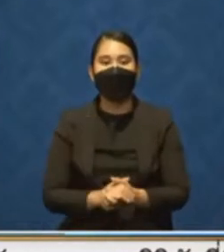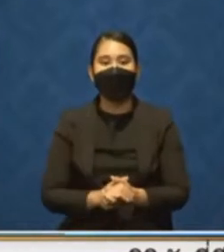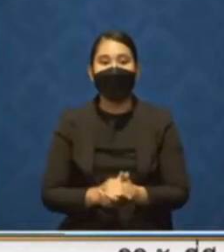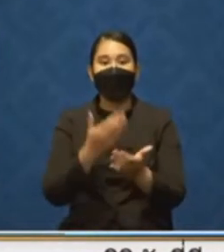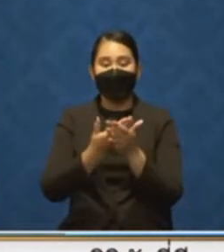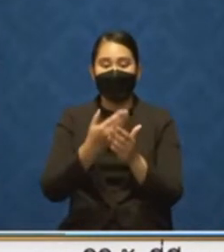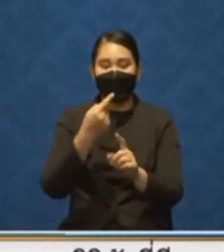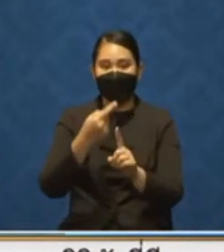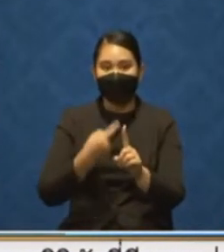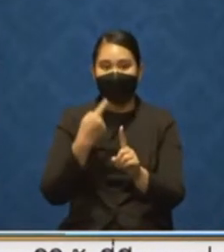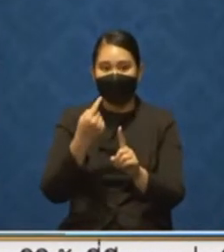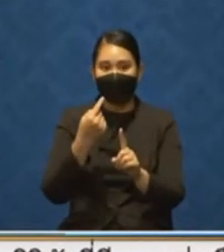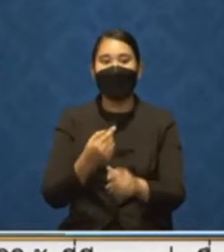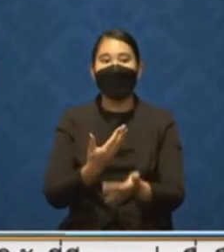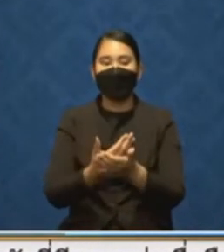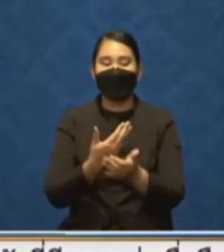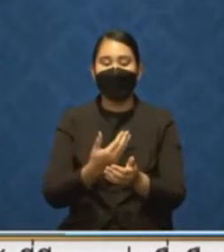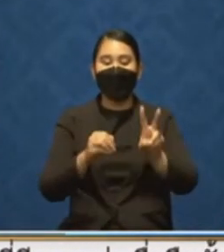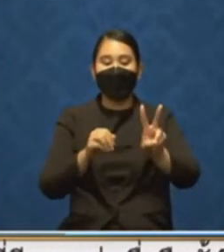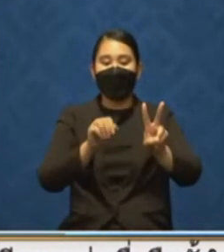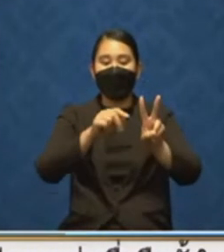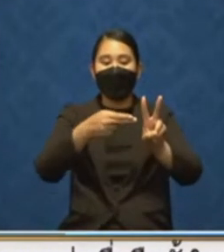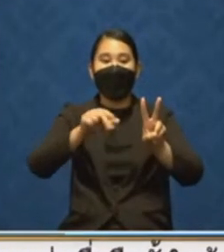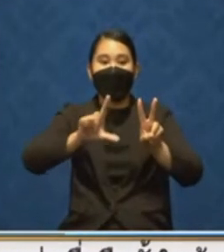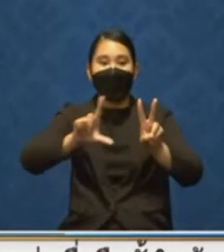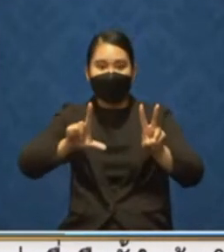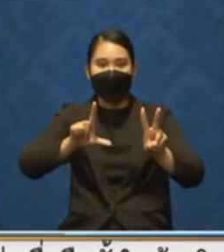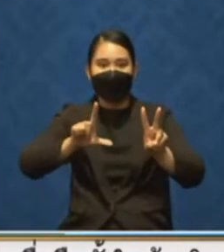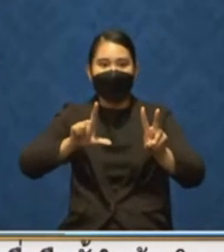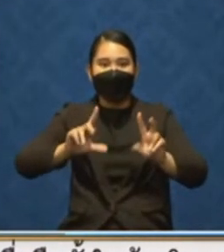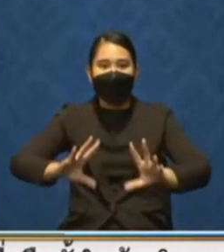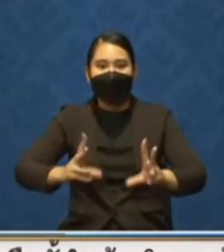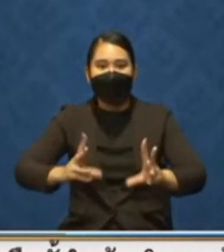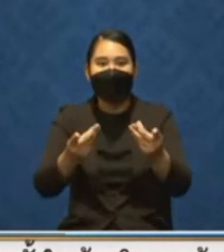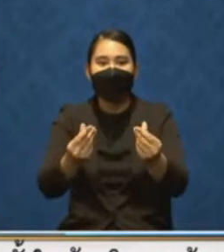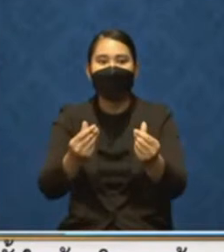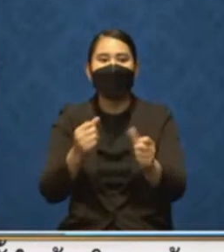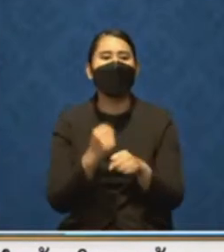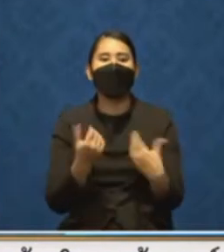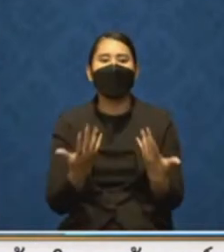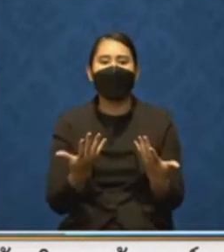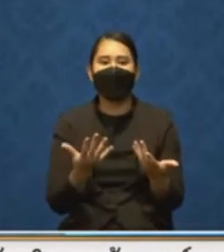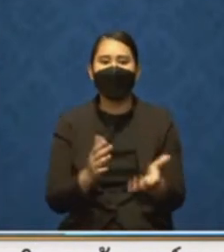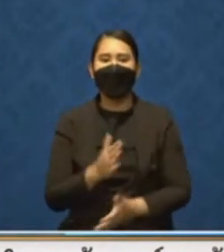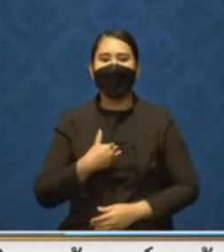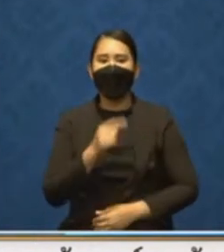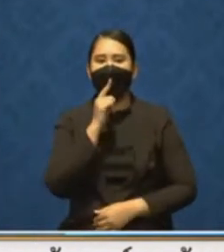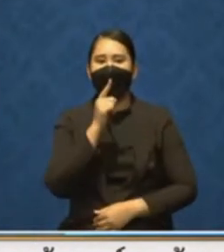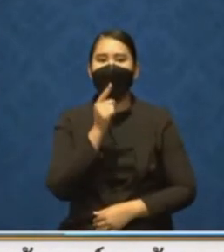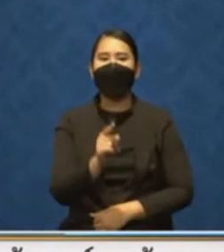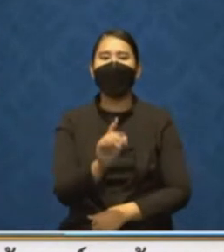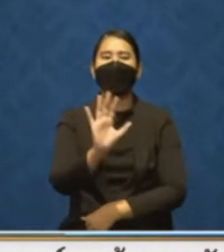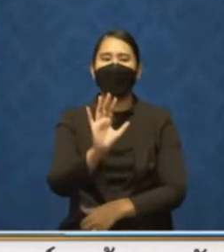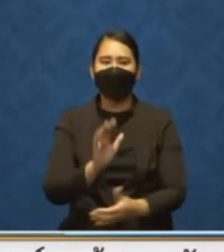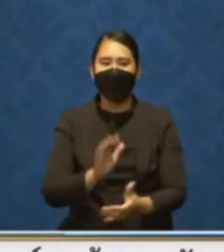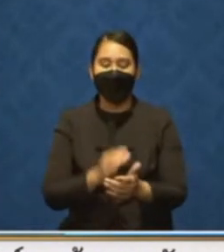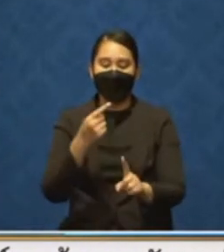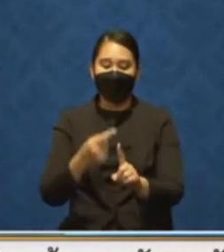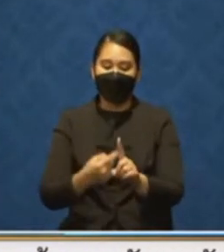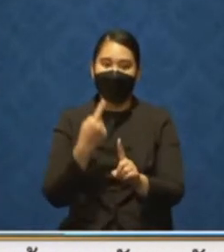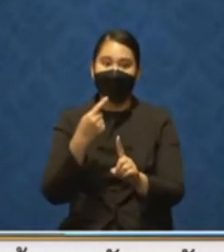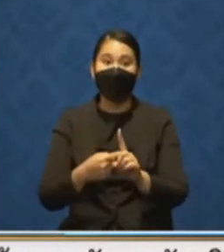2,000ล้านทุกเดือนไม่แน่ใจว่าต่อไปแล้วเราจะทำยังไงเราจะไม่ว่าเธอนะครับจะน่าทำอย่างนี้ทั้ง 2-3เดือน